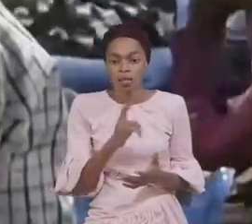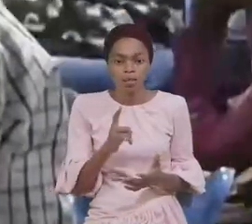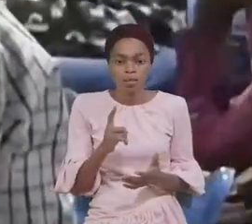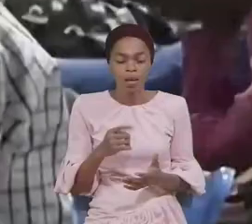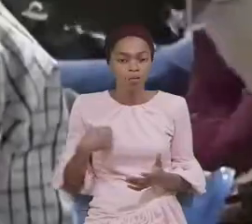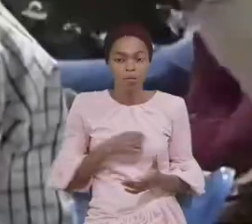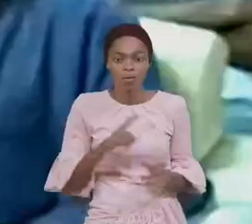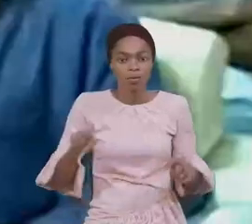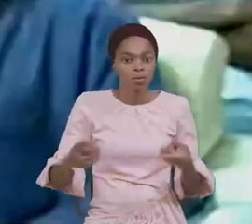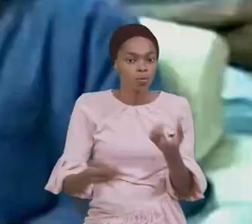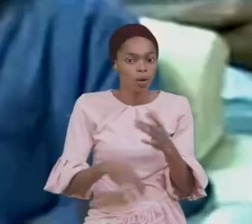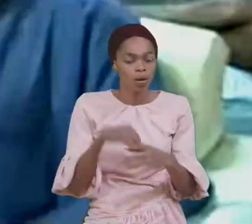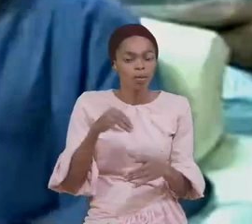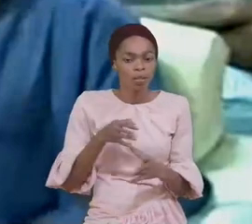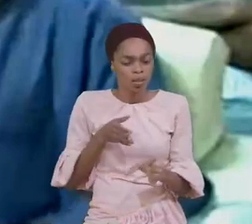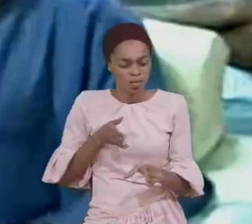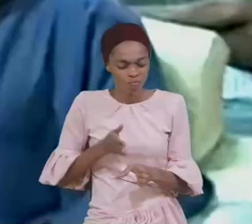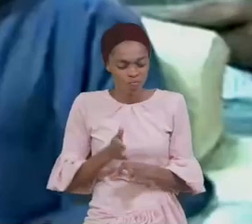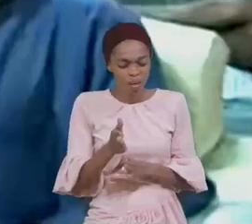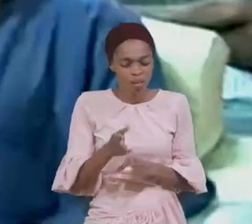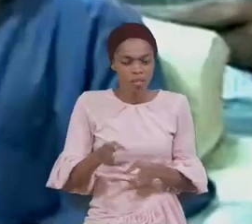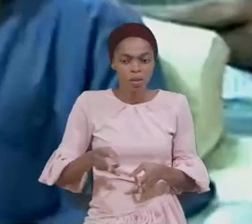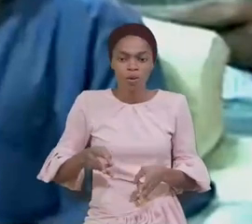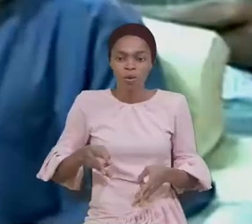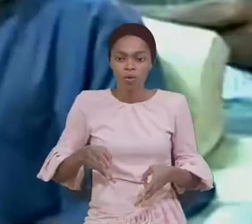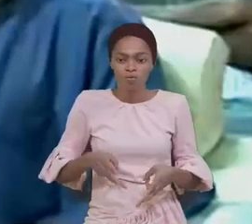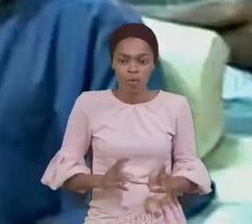avancer, suivre la bonne direction,